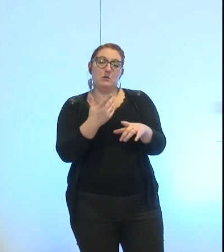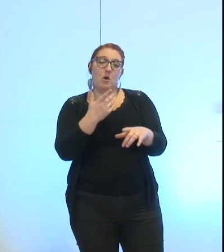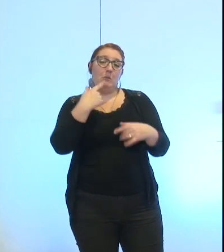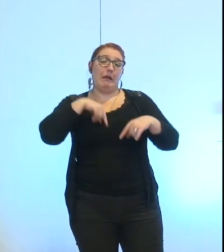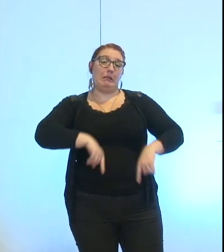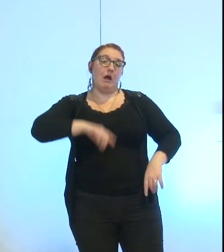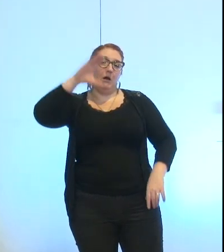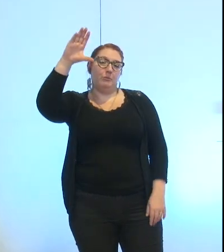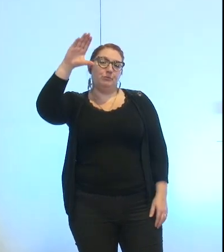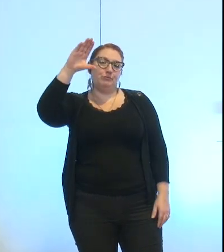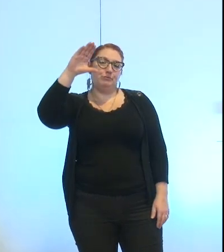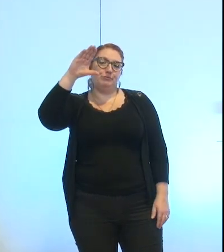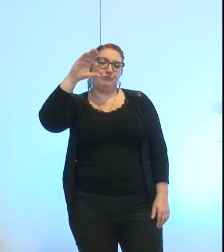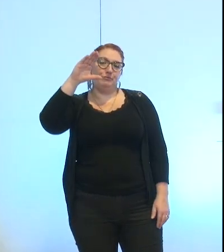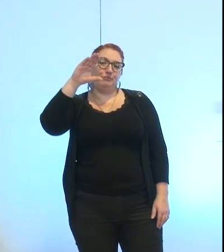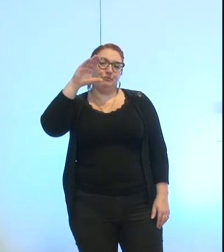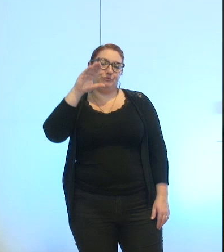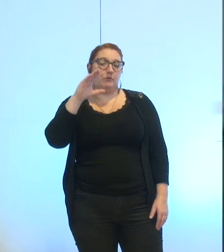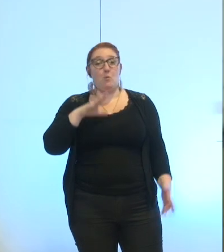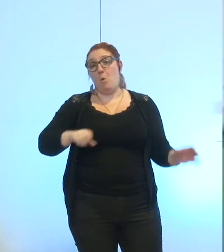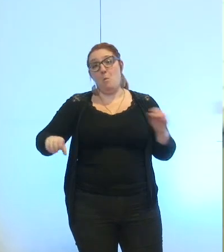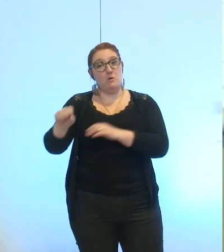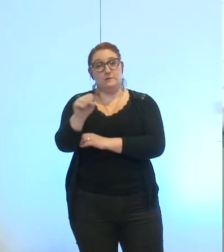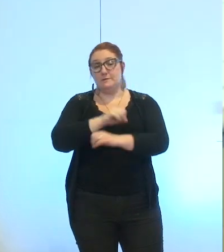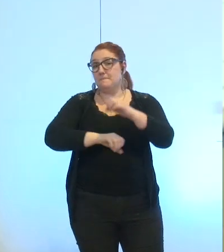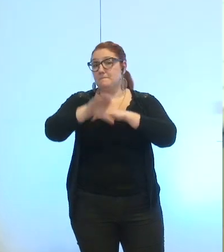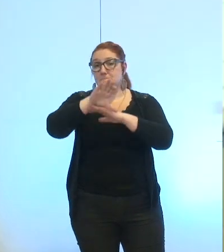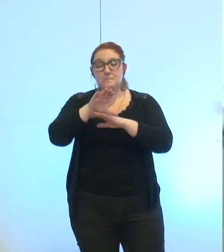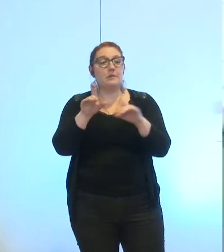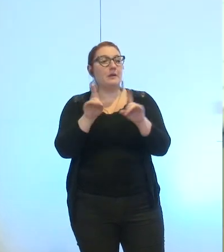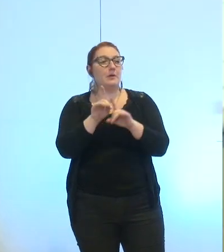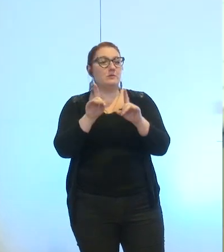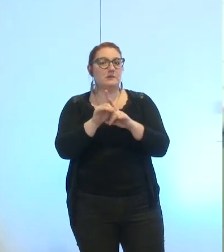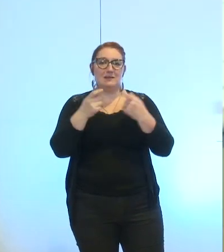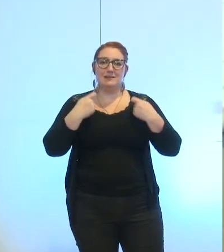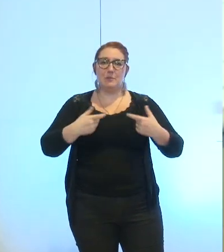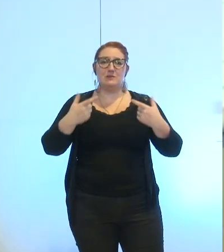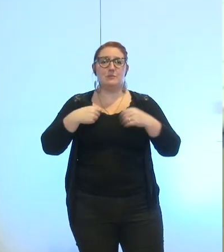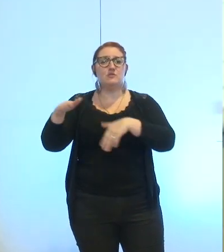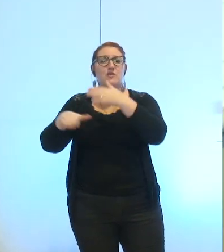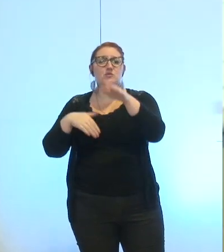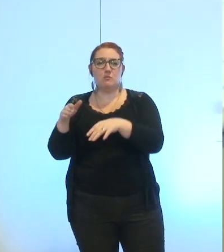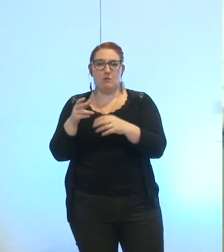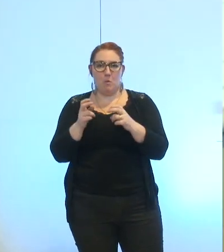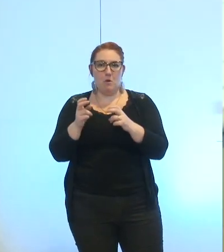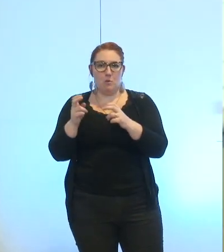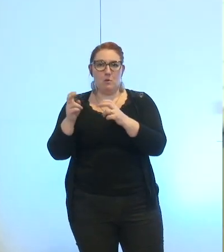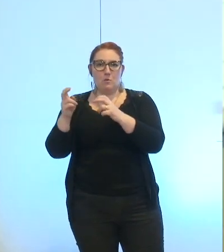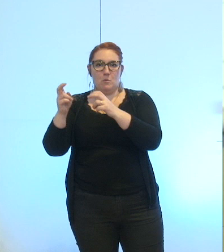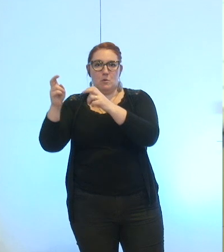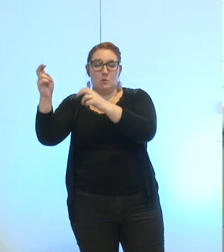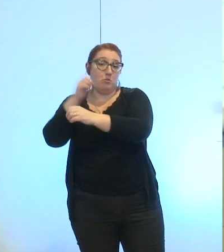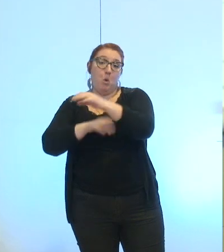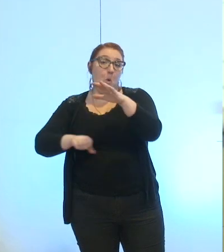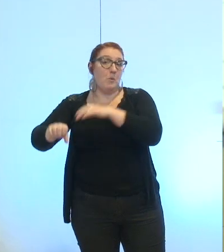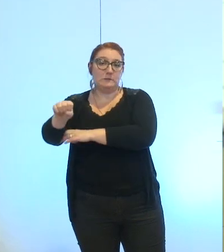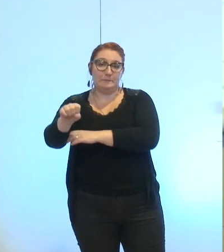de l'État et surtout pour financer l'augmentation régulière des dépenses de fonctionnement et